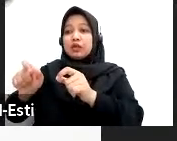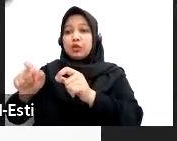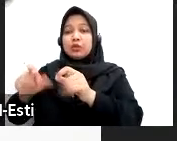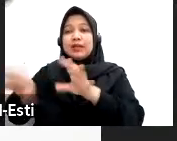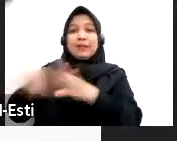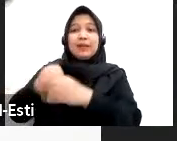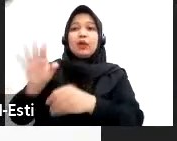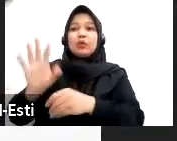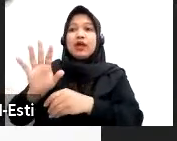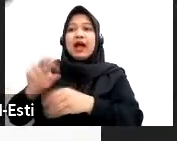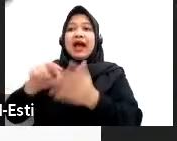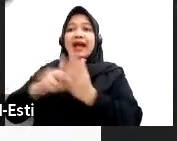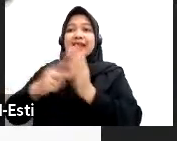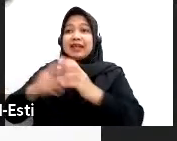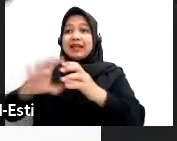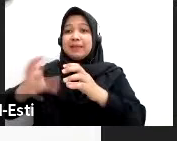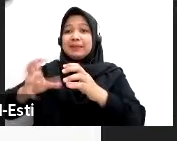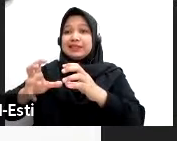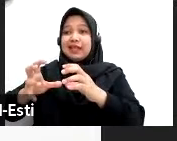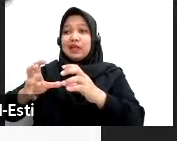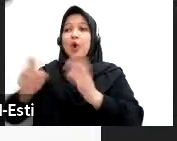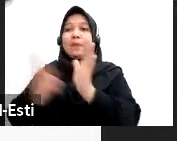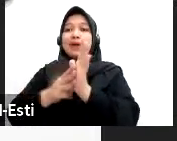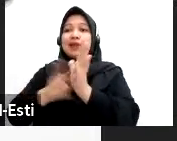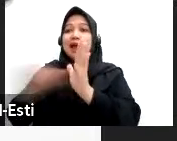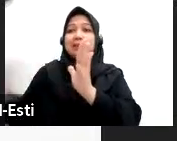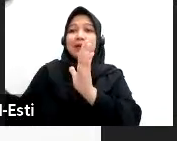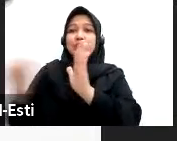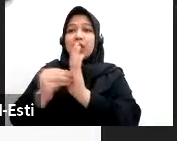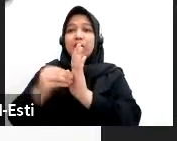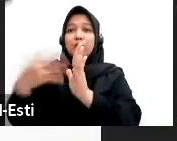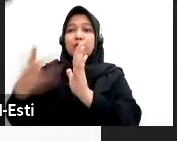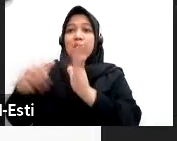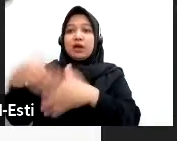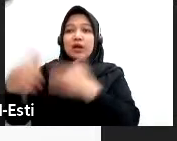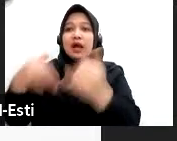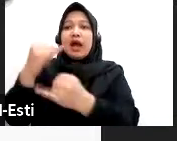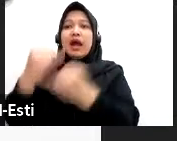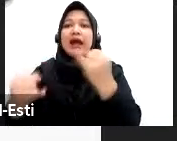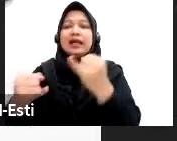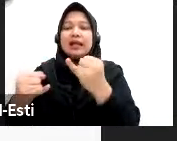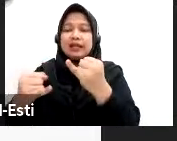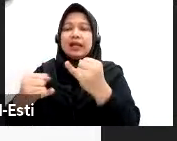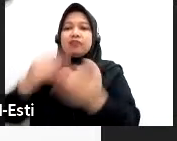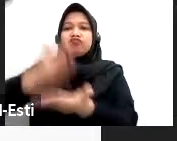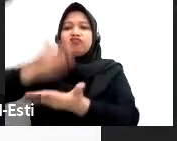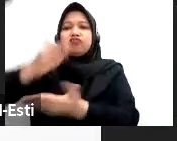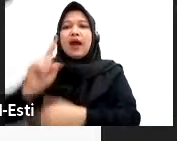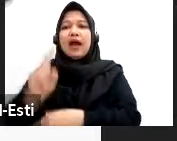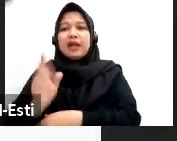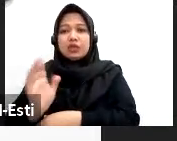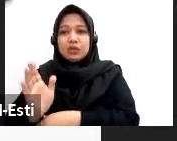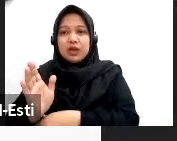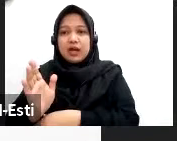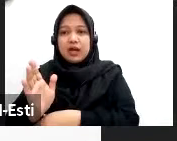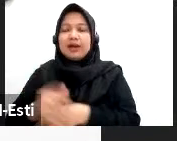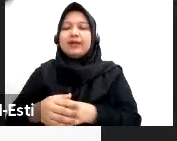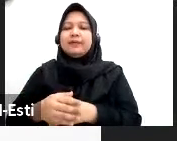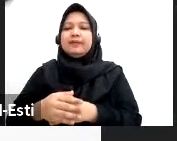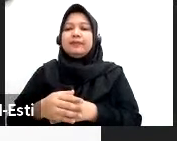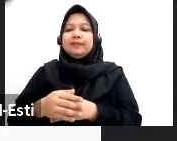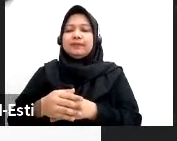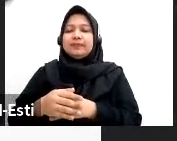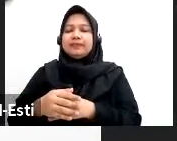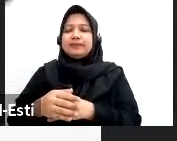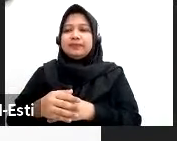itu adalah separa dengan ediar misalnya arbitase yang dilakukan secara konvensional ke paling tidak saat